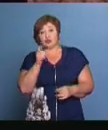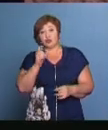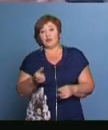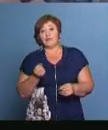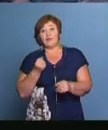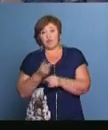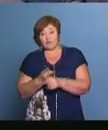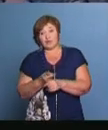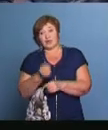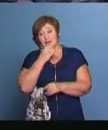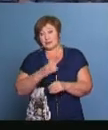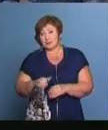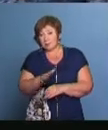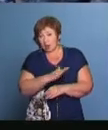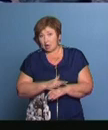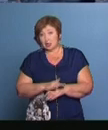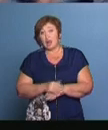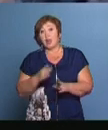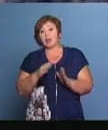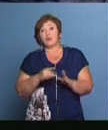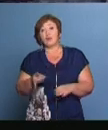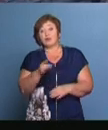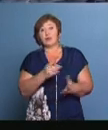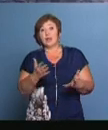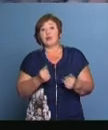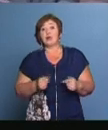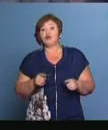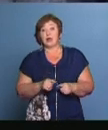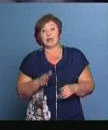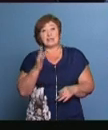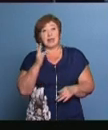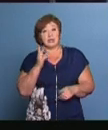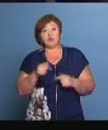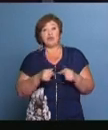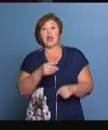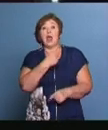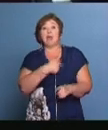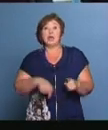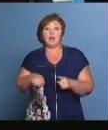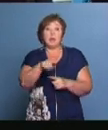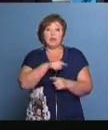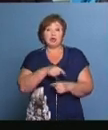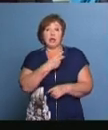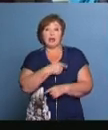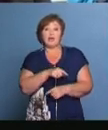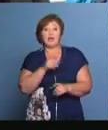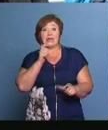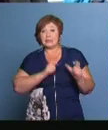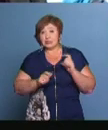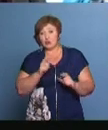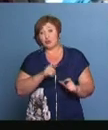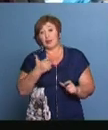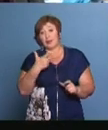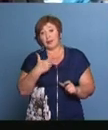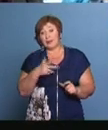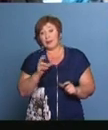страны. Проверки прошли в общежитиях вузов республики, где обучаются иностранные студенты. Здесь обошлось без нарушений миграционного законодательства.